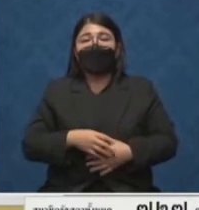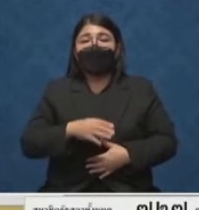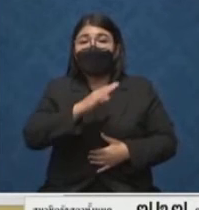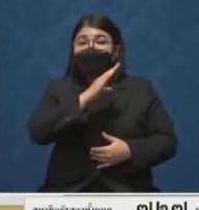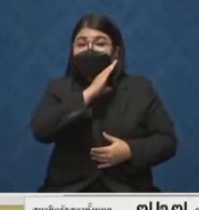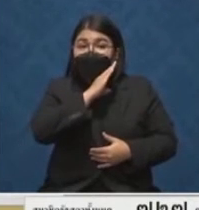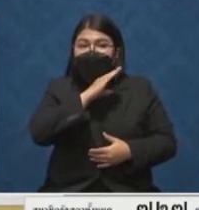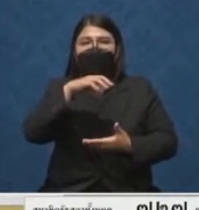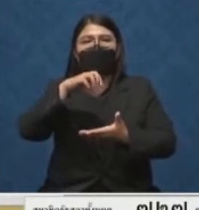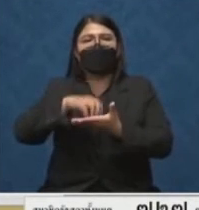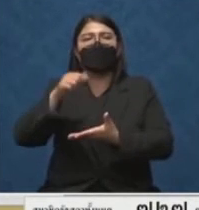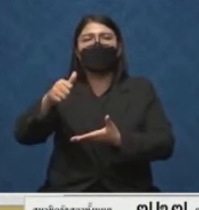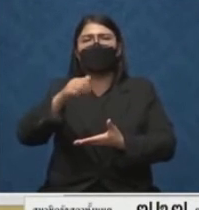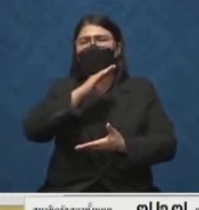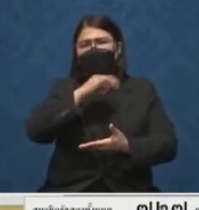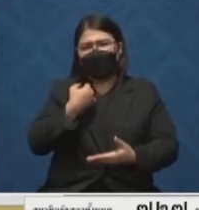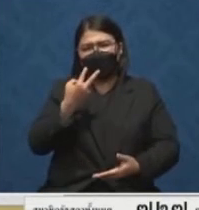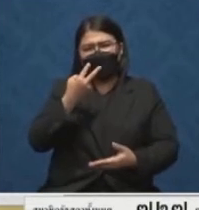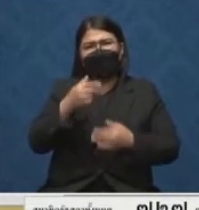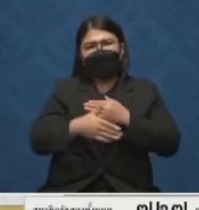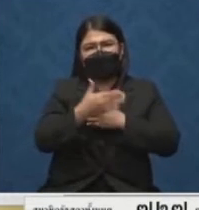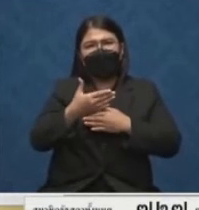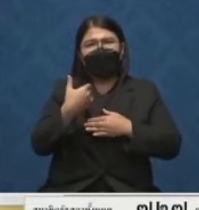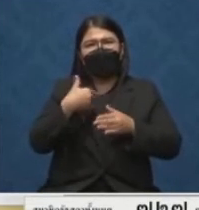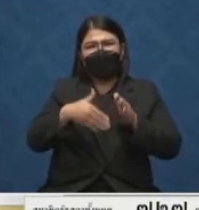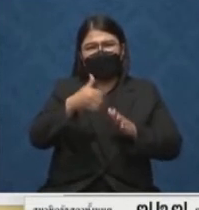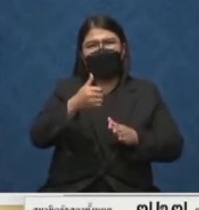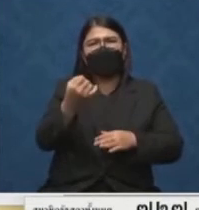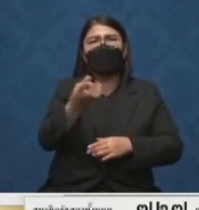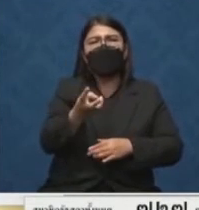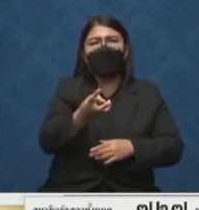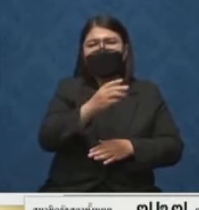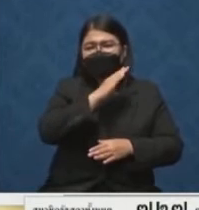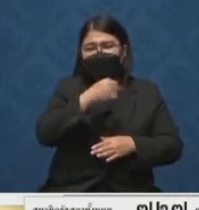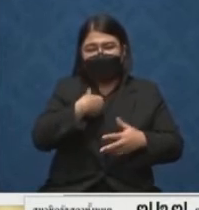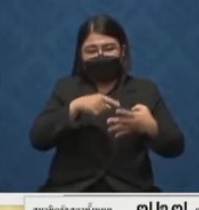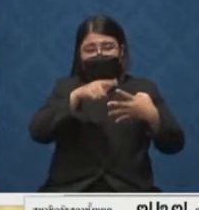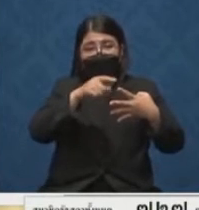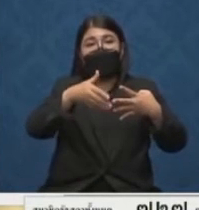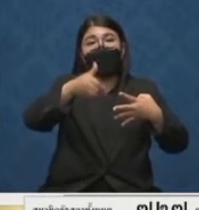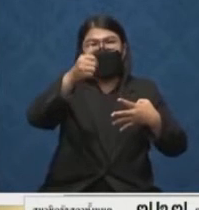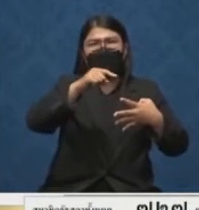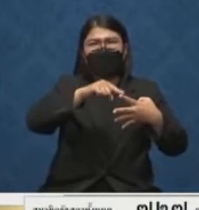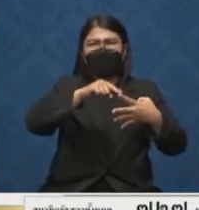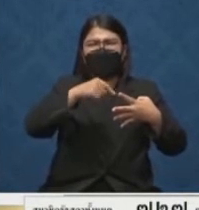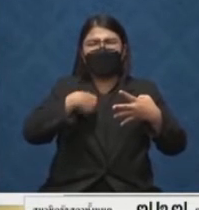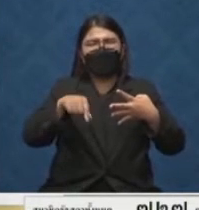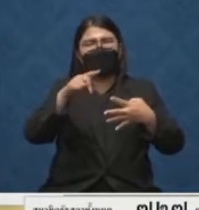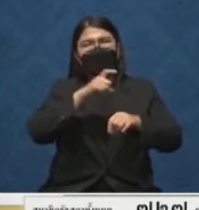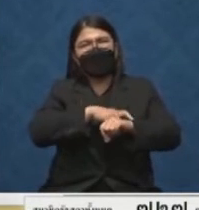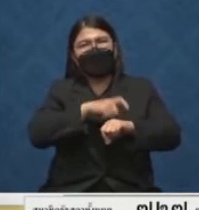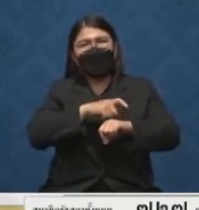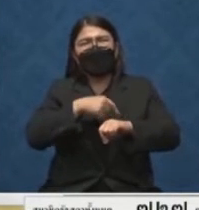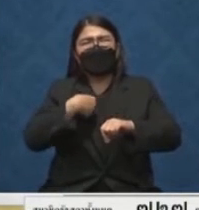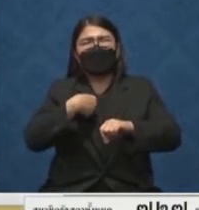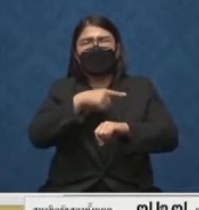ชคดีนะครับซึผมเหวาน้อยมากโอกาสพิจนาลางได้ลางหนึ่งผ่านไปเราตองใช้เวลาของสภาพูทรและสดอนที่มอย